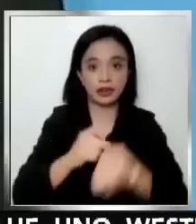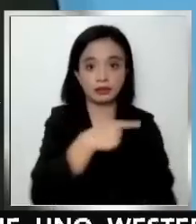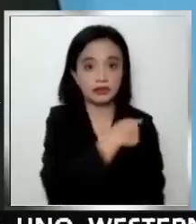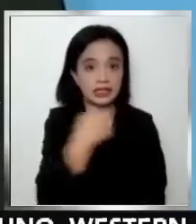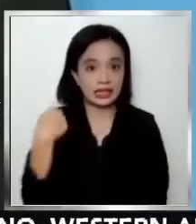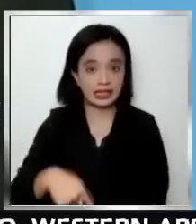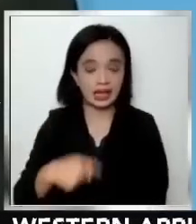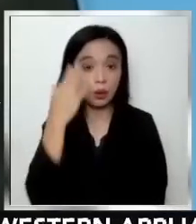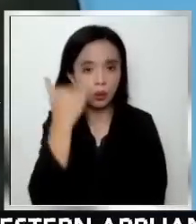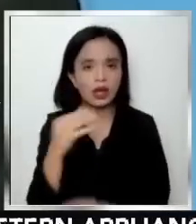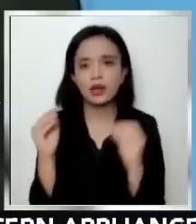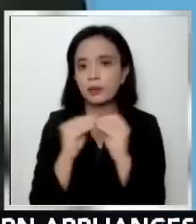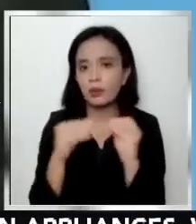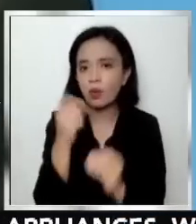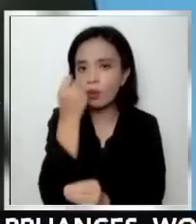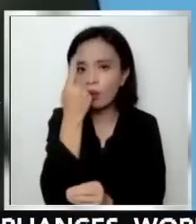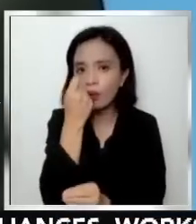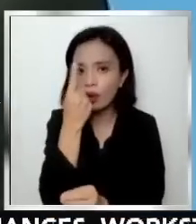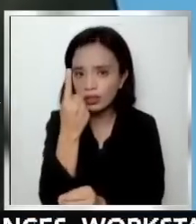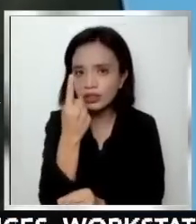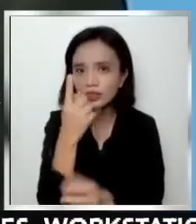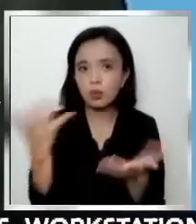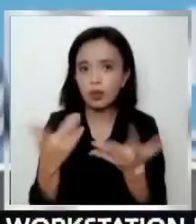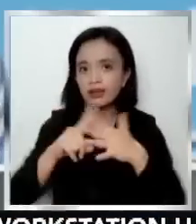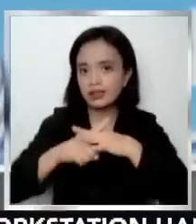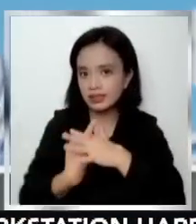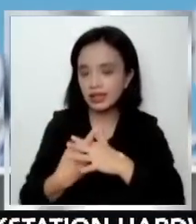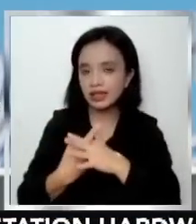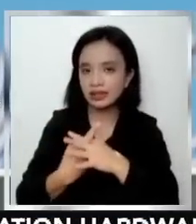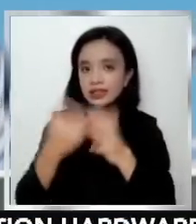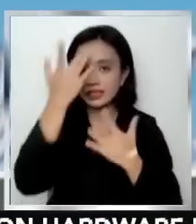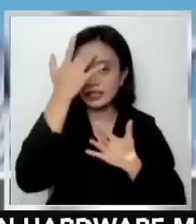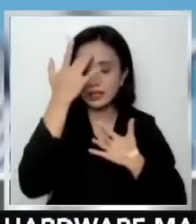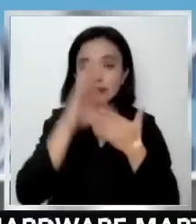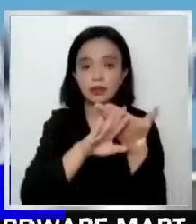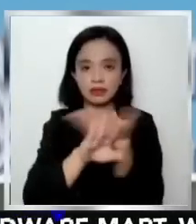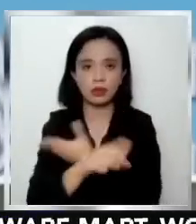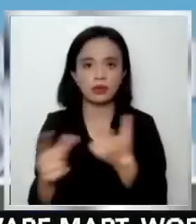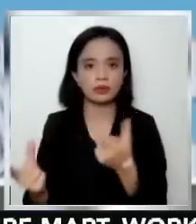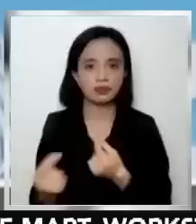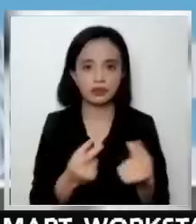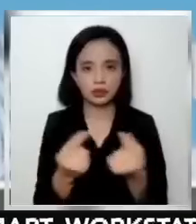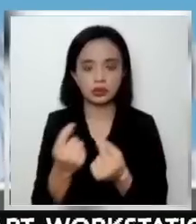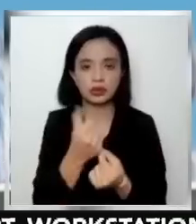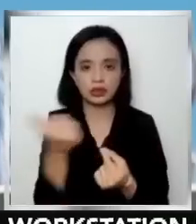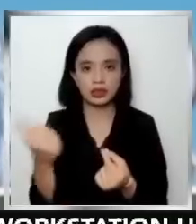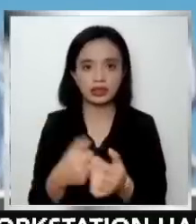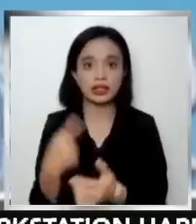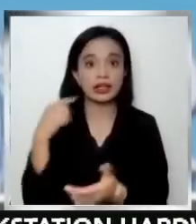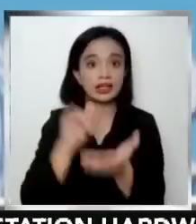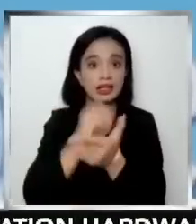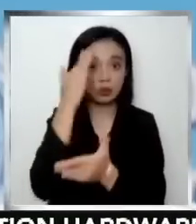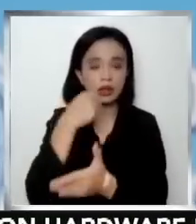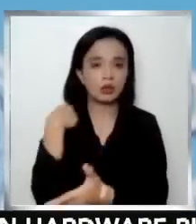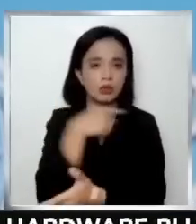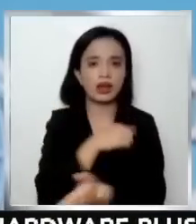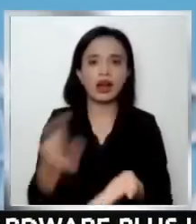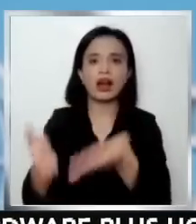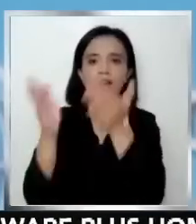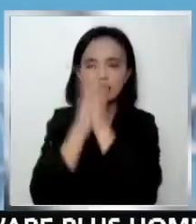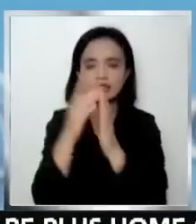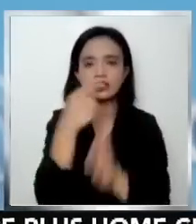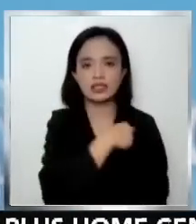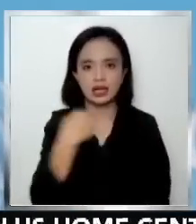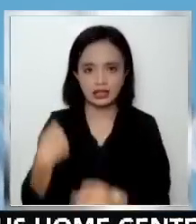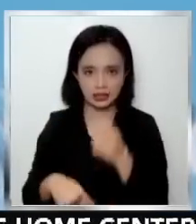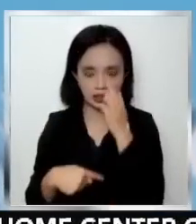maintindihan ang pinagmula ng sakit bago nila ito gawin. That's why we have been asking China to be cooperative